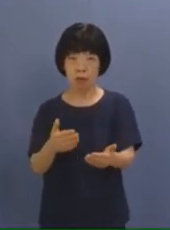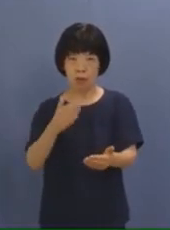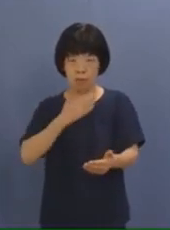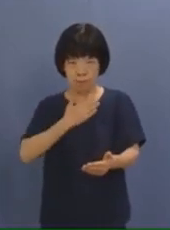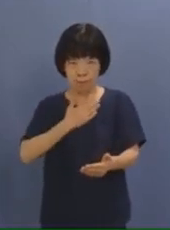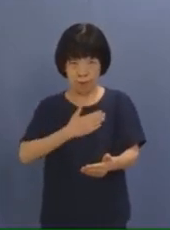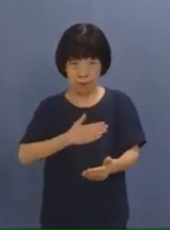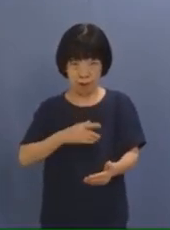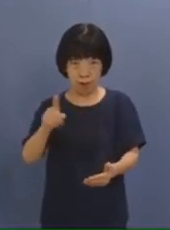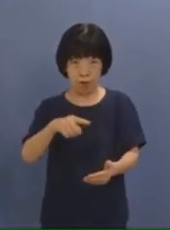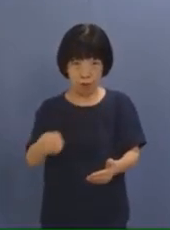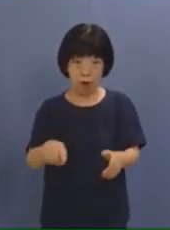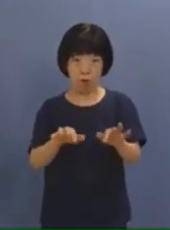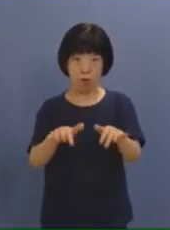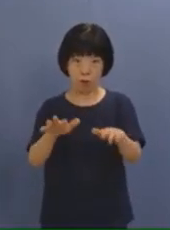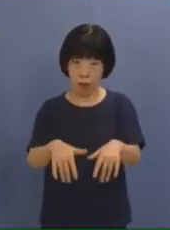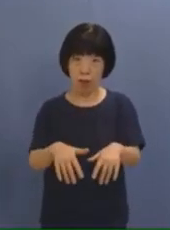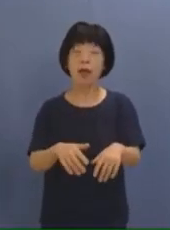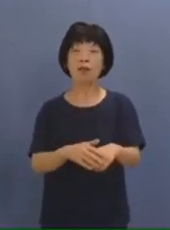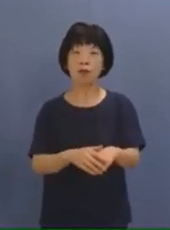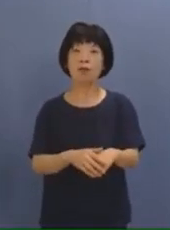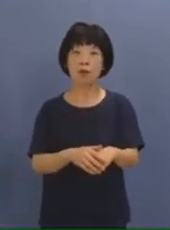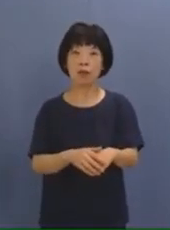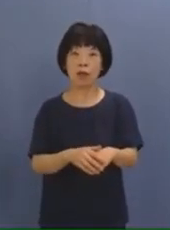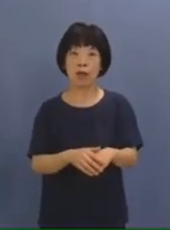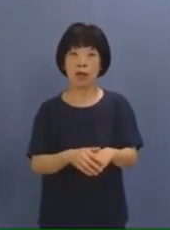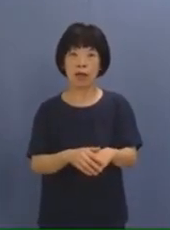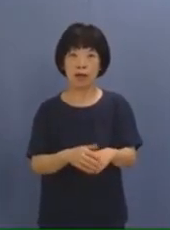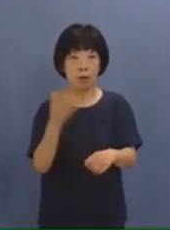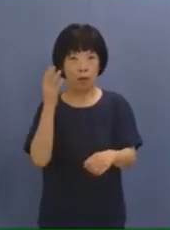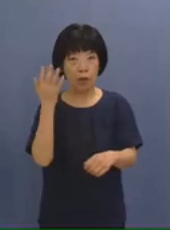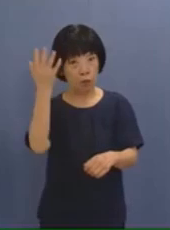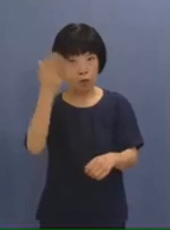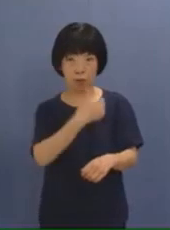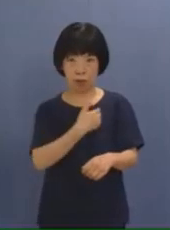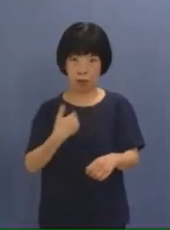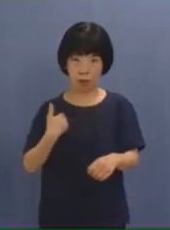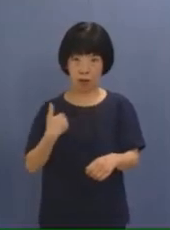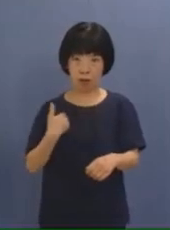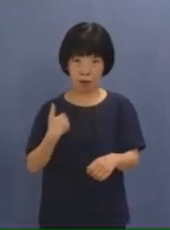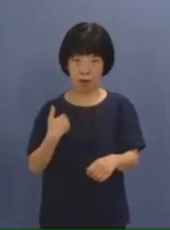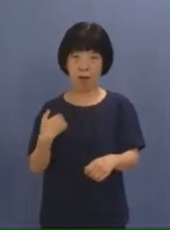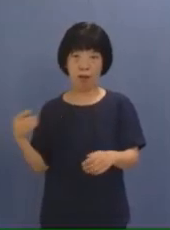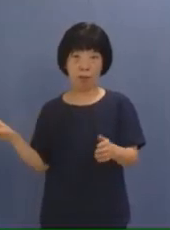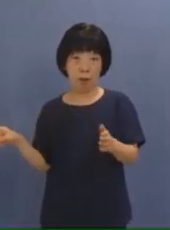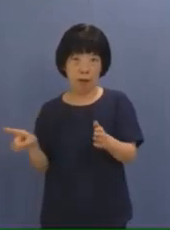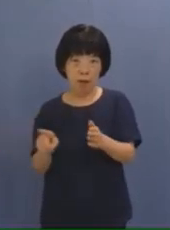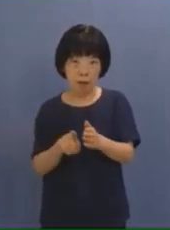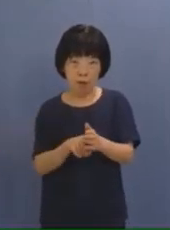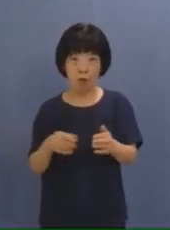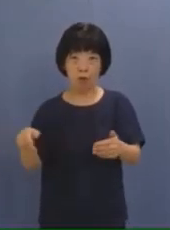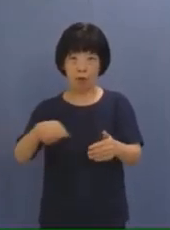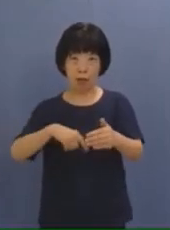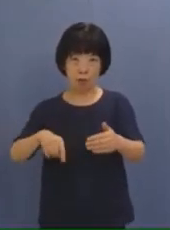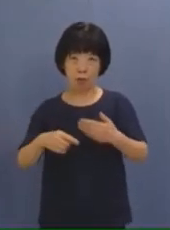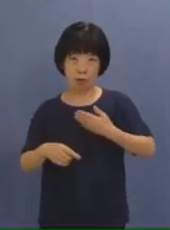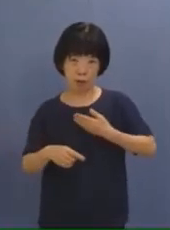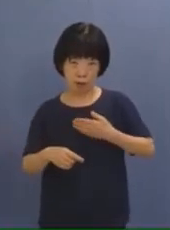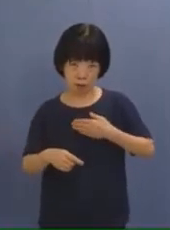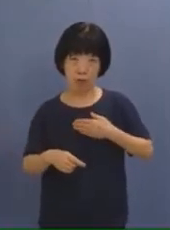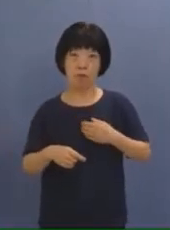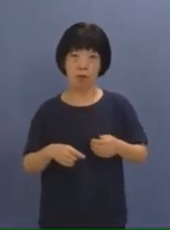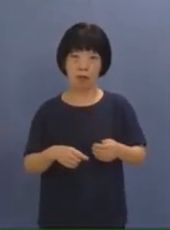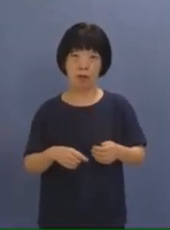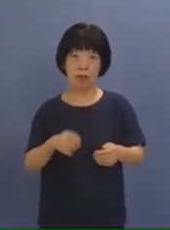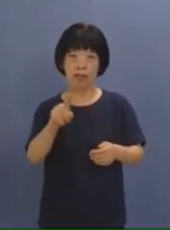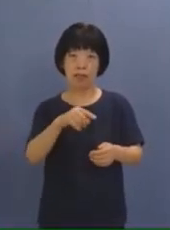あ、例えばそれまでの人事のルール無視でトントン拍子に昇進とかですね、まあ、あとはさまざまな観点から人事の